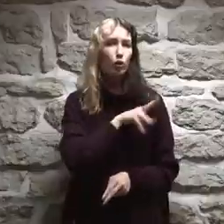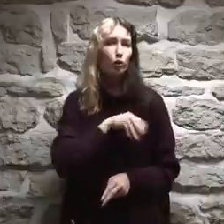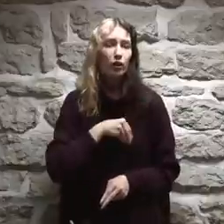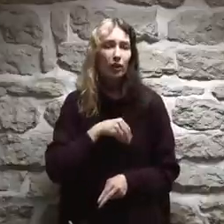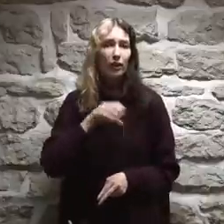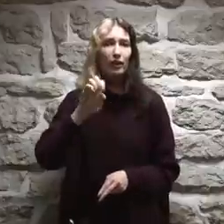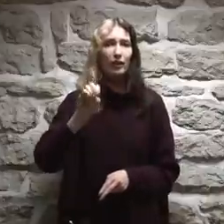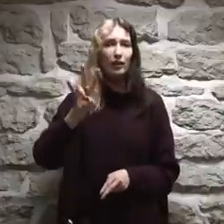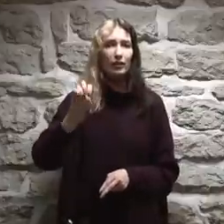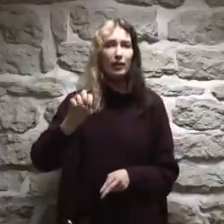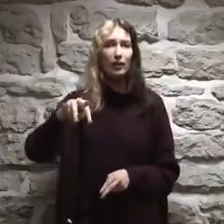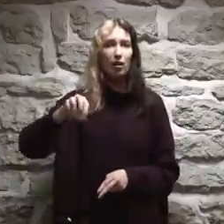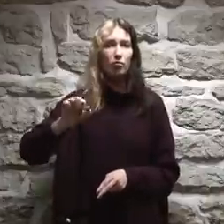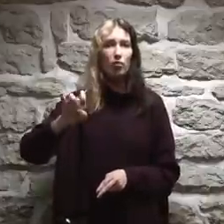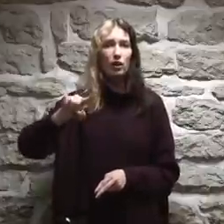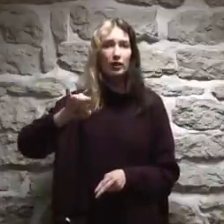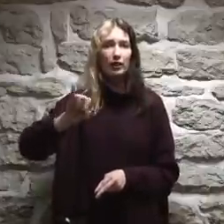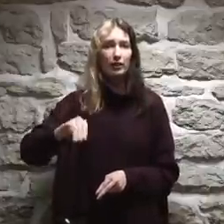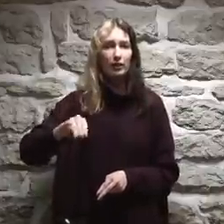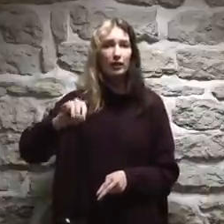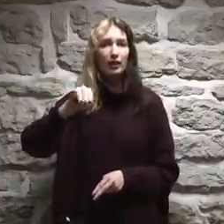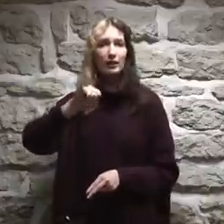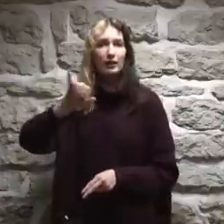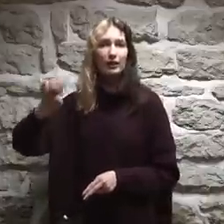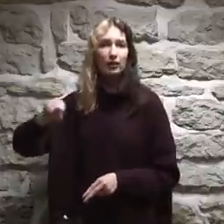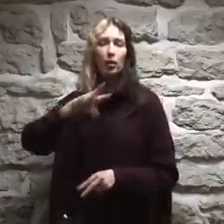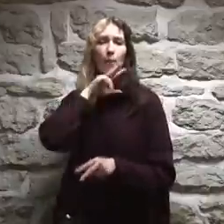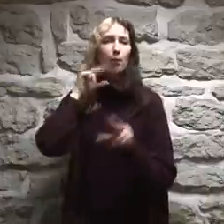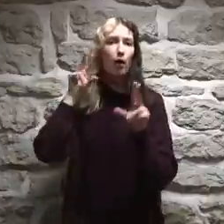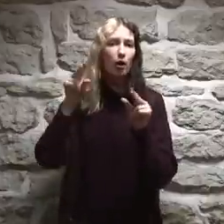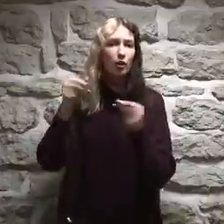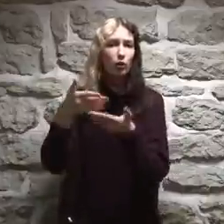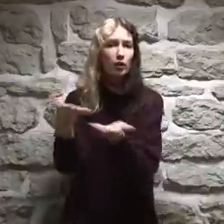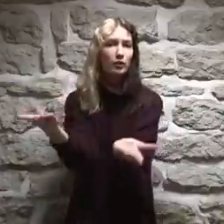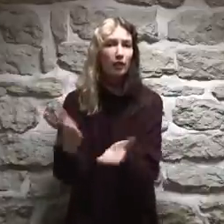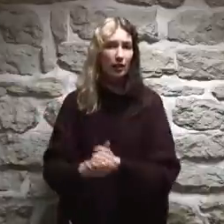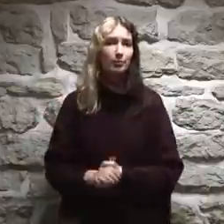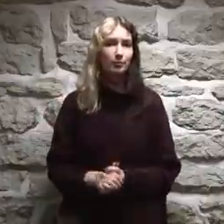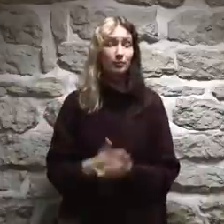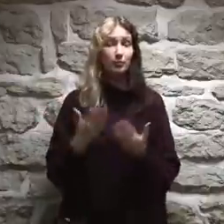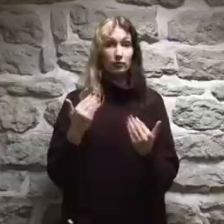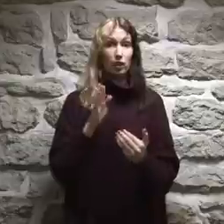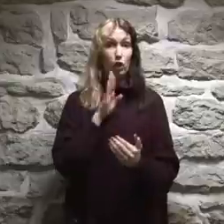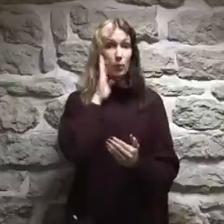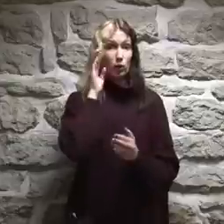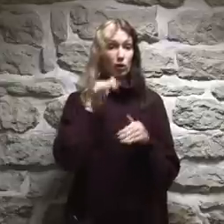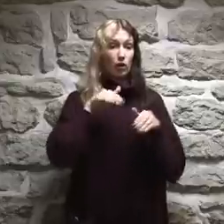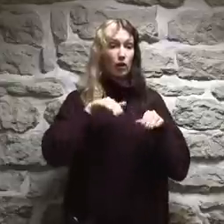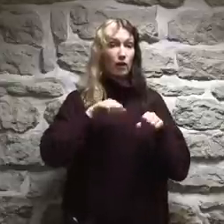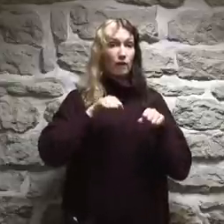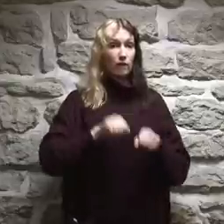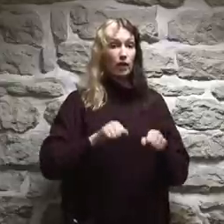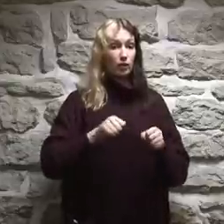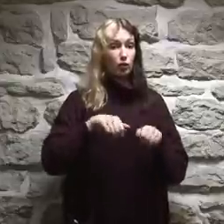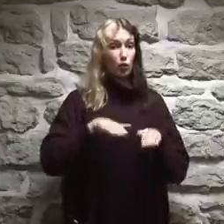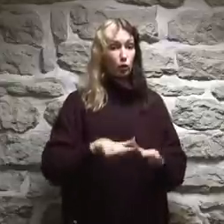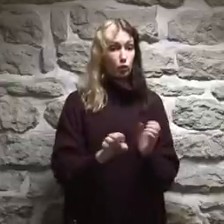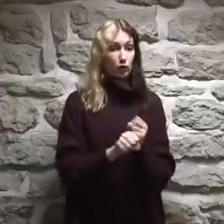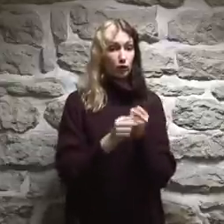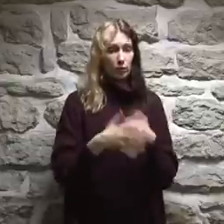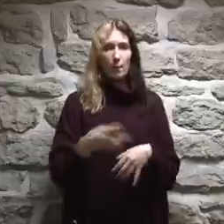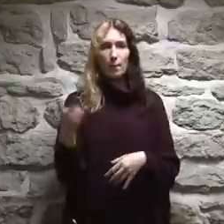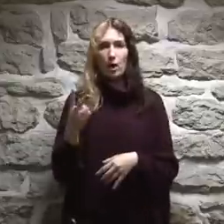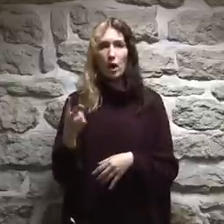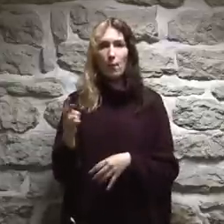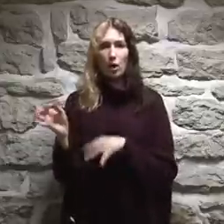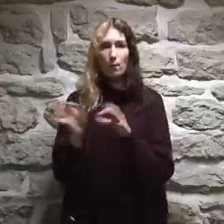Ene-Margit Tiidule. Palju õnne neile. Kus juures, kui ma hommikul pärast valitsuse otsust mõlema prouaga ka rääkisin,